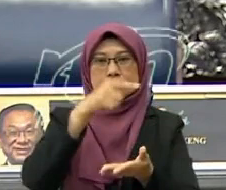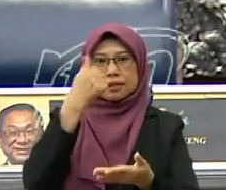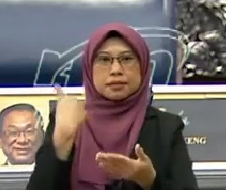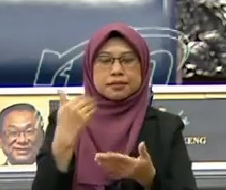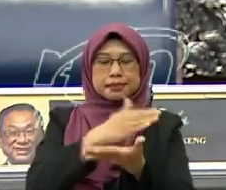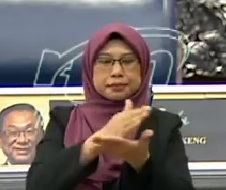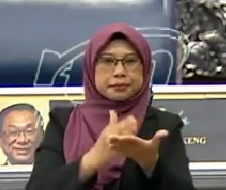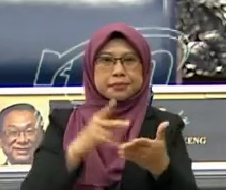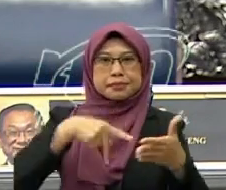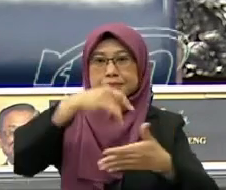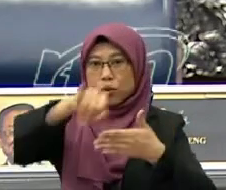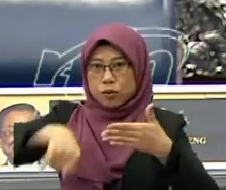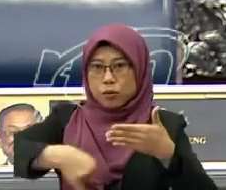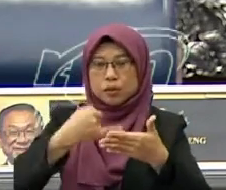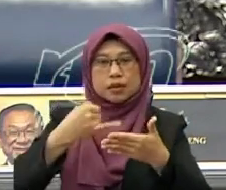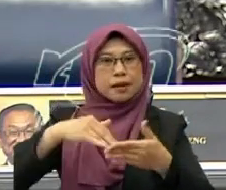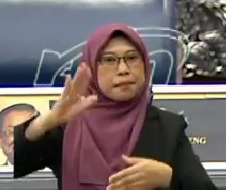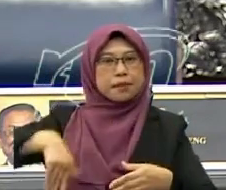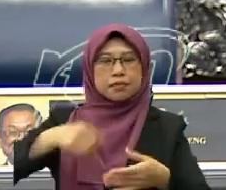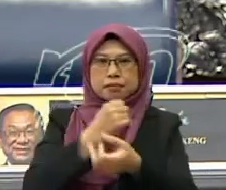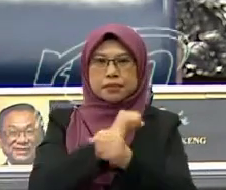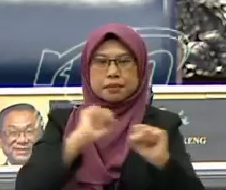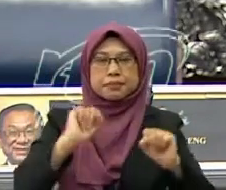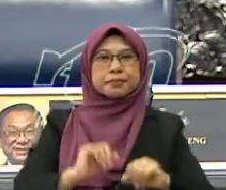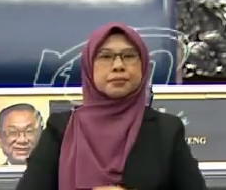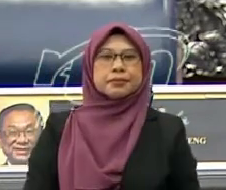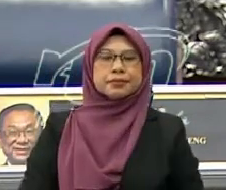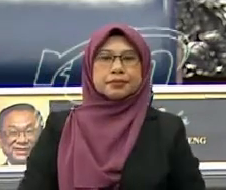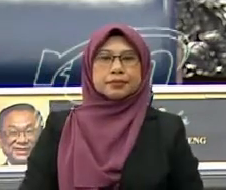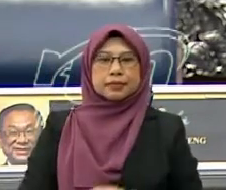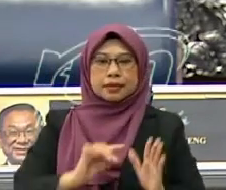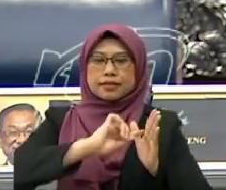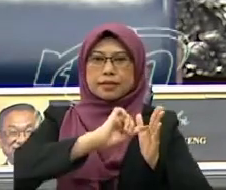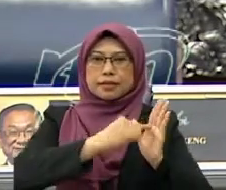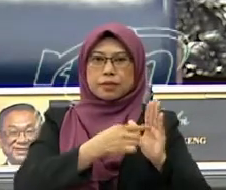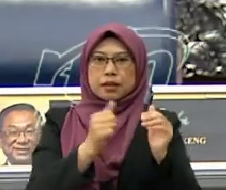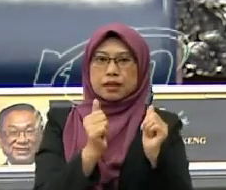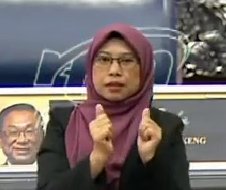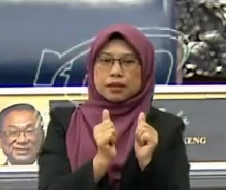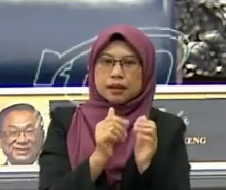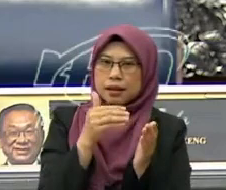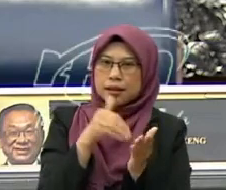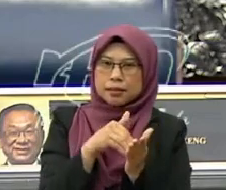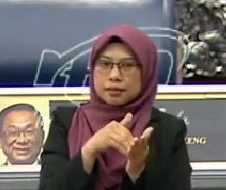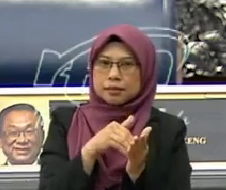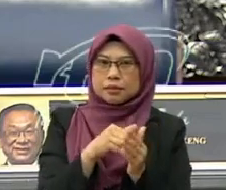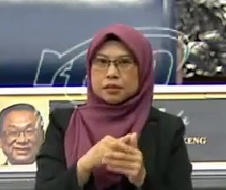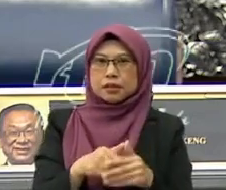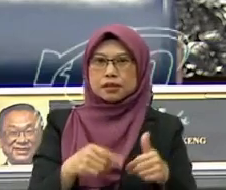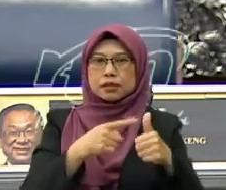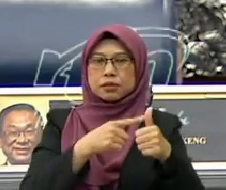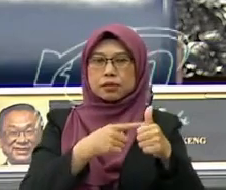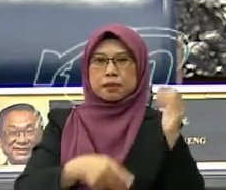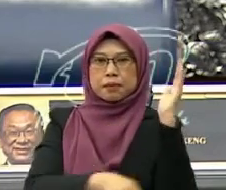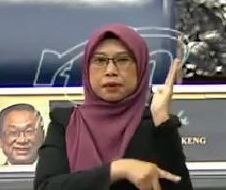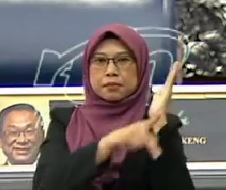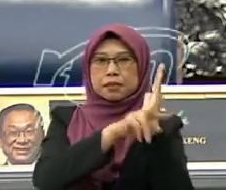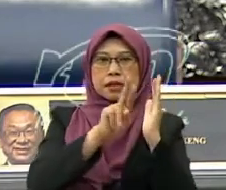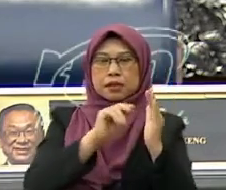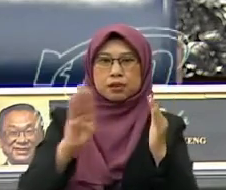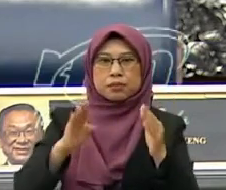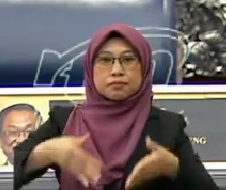setepetengah Project yang masih belum siap dan dimulaikan lagi seperti satu di palimau ya